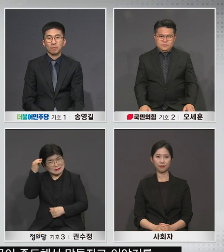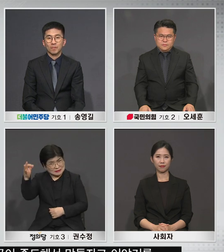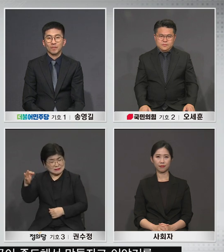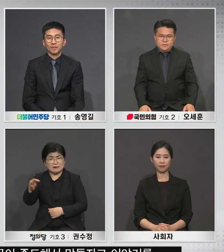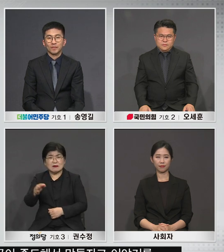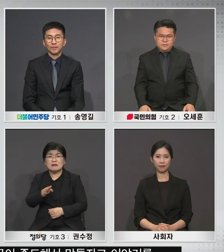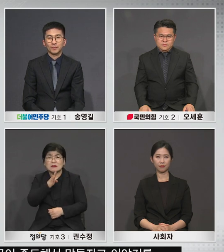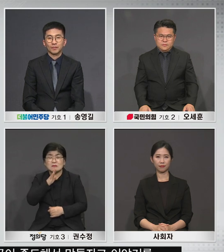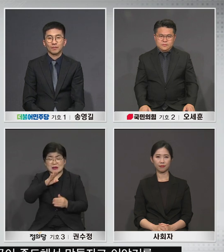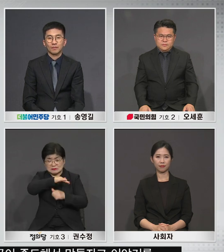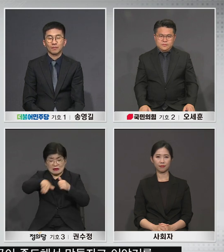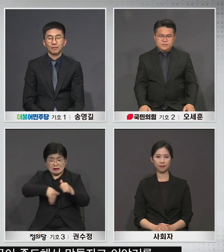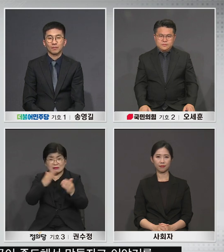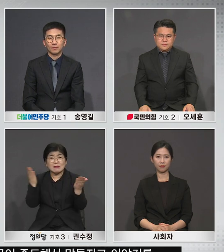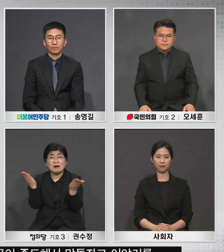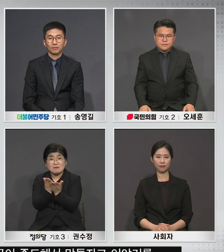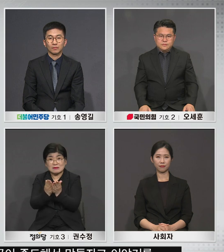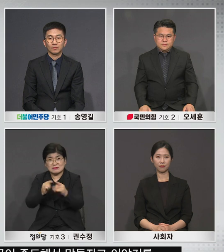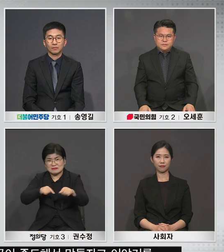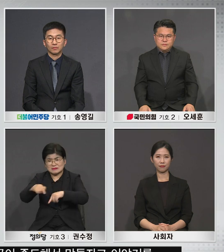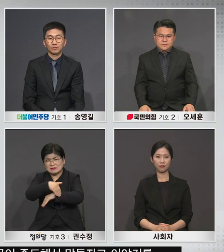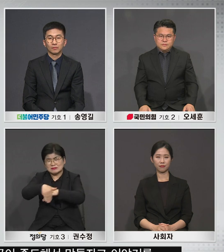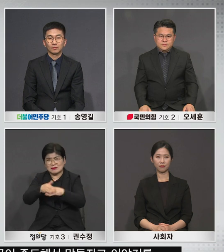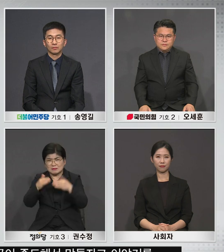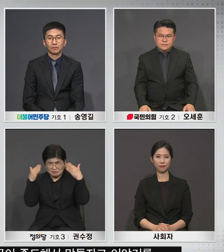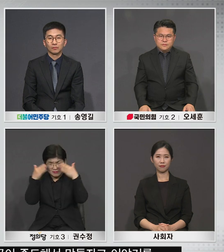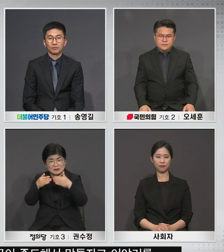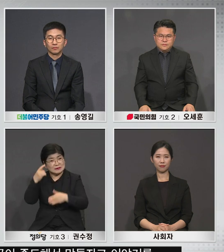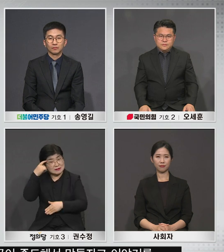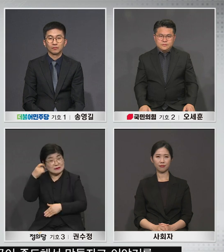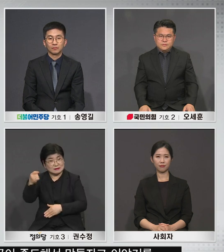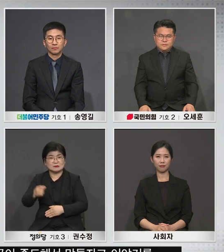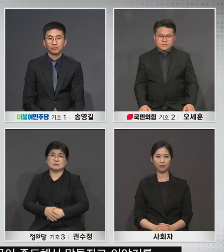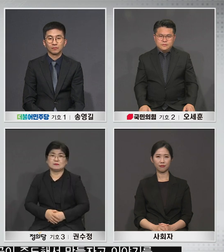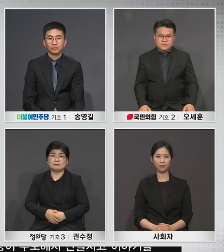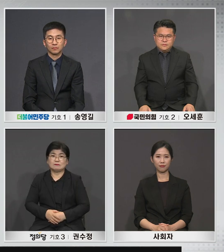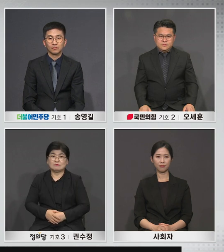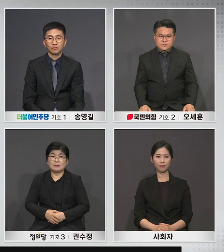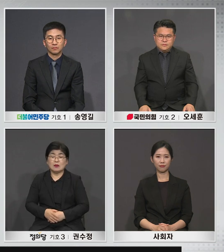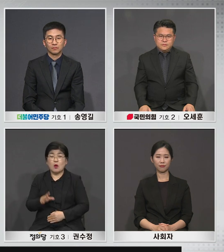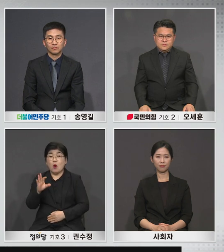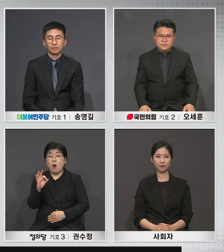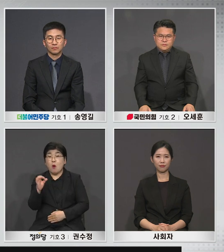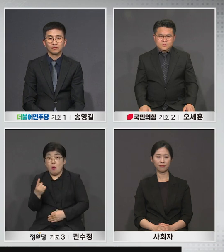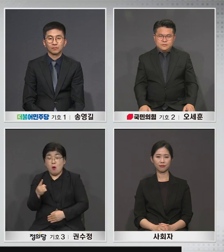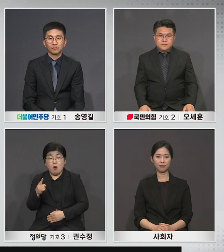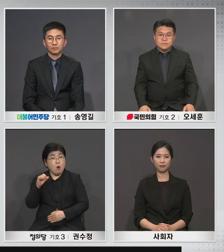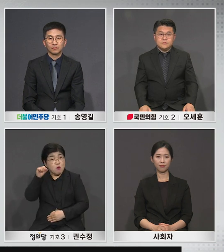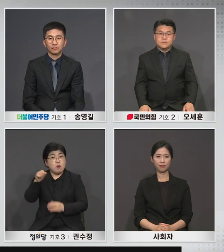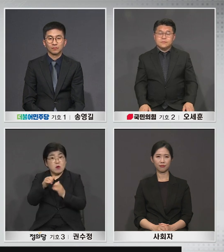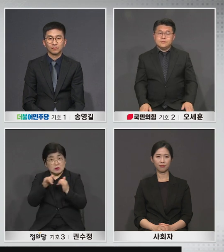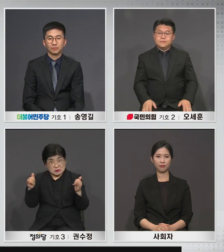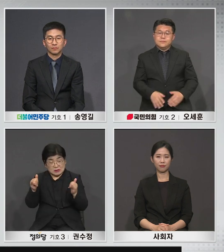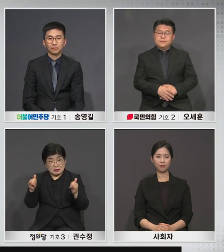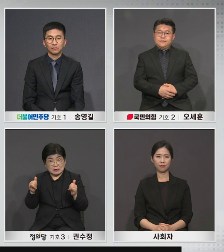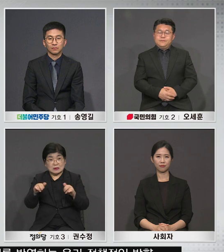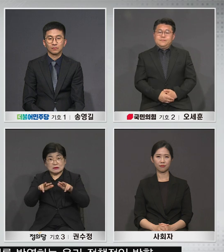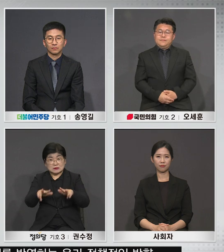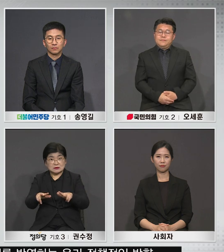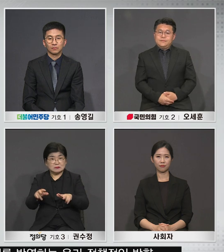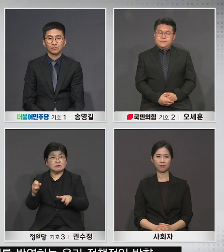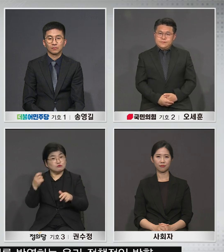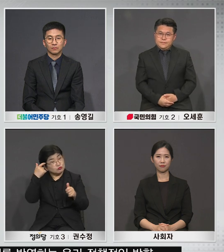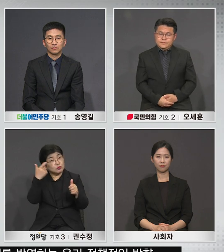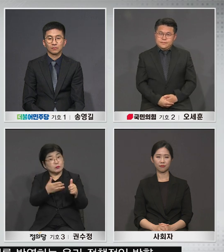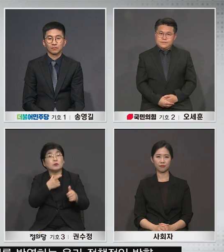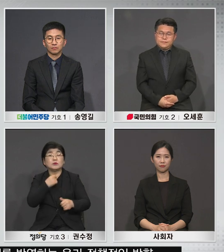시세를 반영하는 우리의 정책적인 방향이라고 저는 말씀을 드리고 있습니다. 오세훈 후보께 말씀을 좀 드리겠는데요.